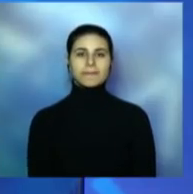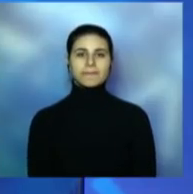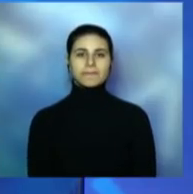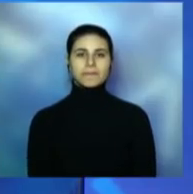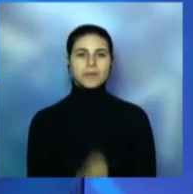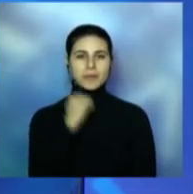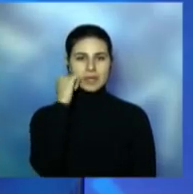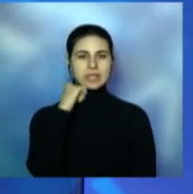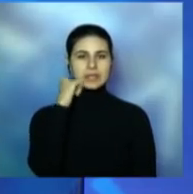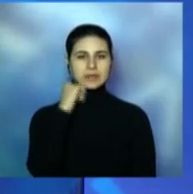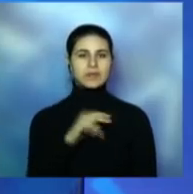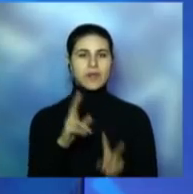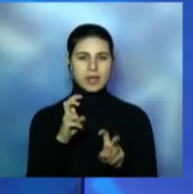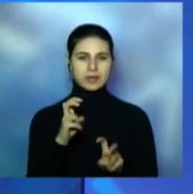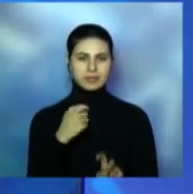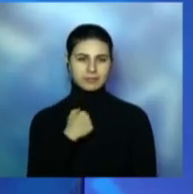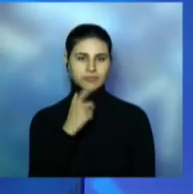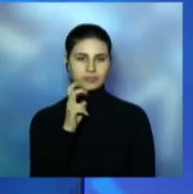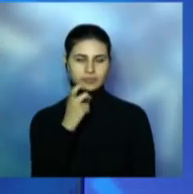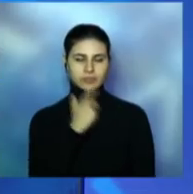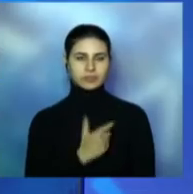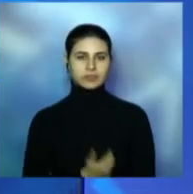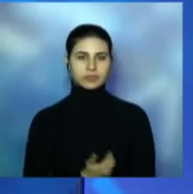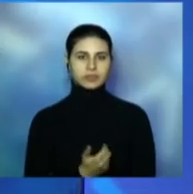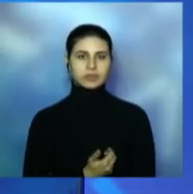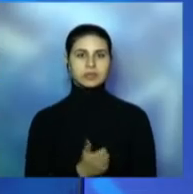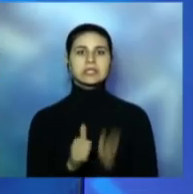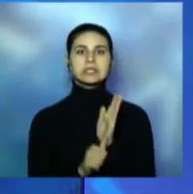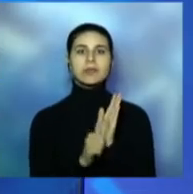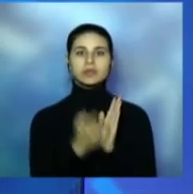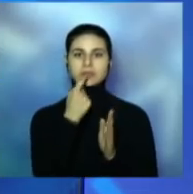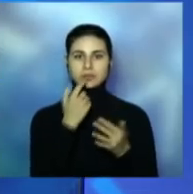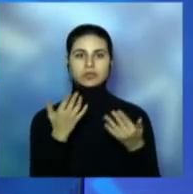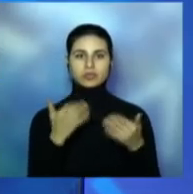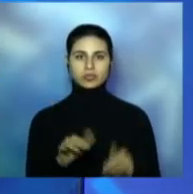ძველი თაობის ქალბატონი ვარ, 60 წელს მიღწეული. და